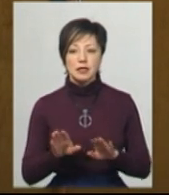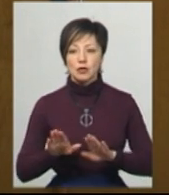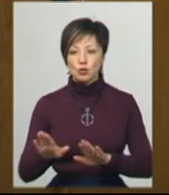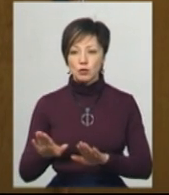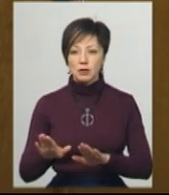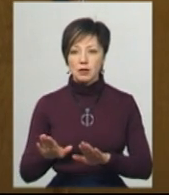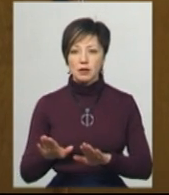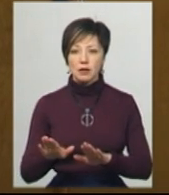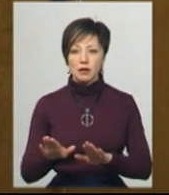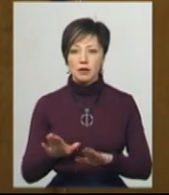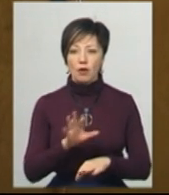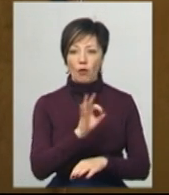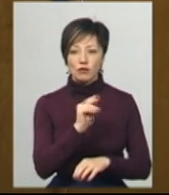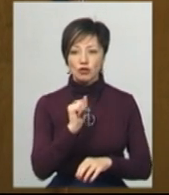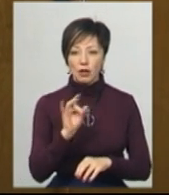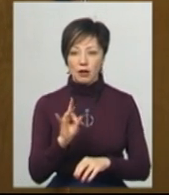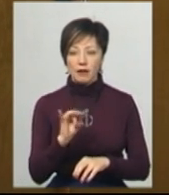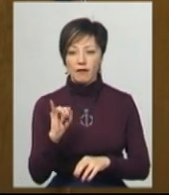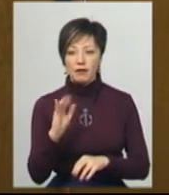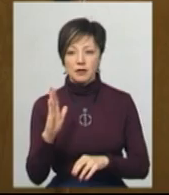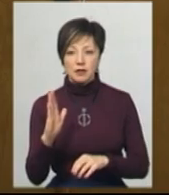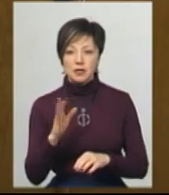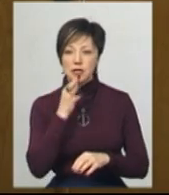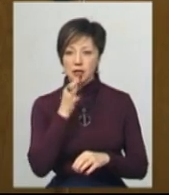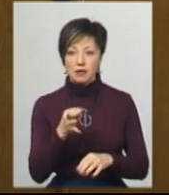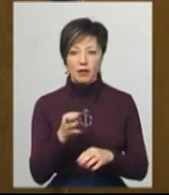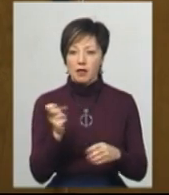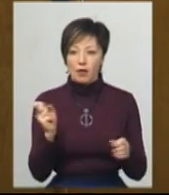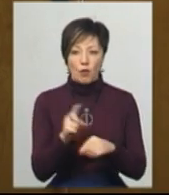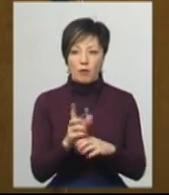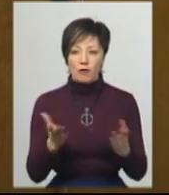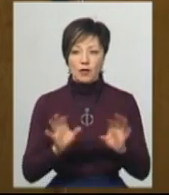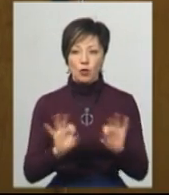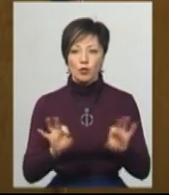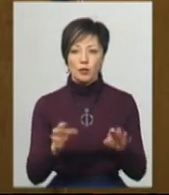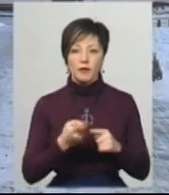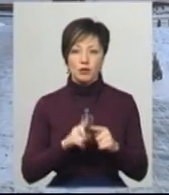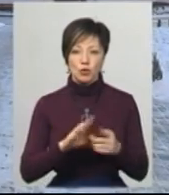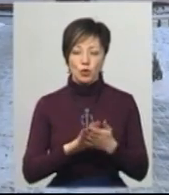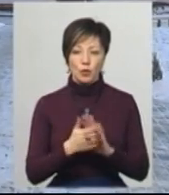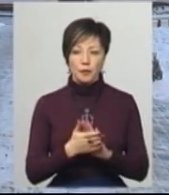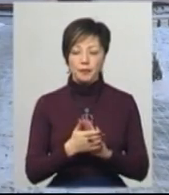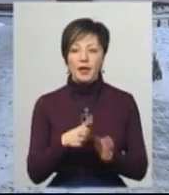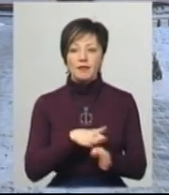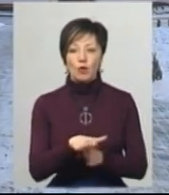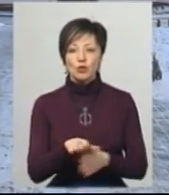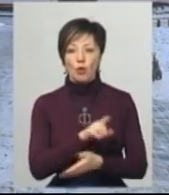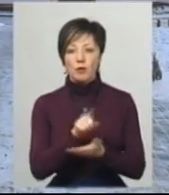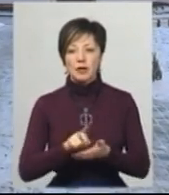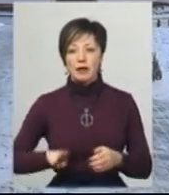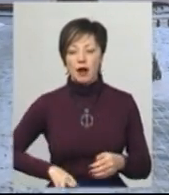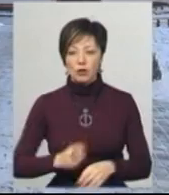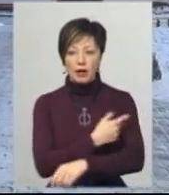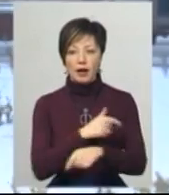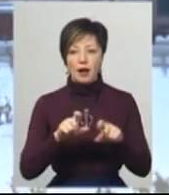Заступники, зокрема Овчар Іван Васильович, сказав, що він не уповноважений коментувати цю ситуацію. З виконуючою обов'язки директора